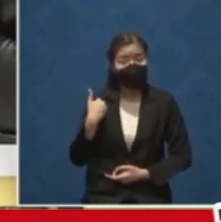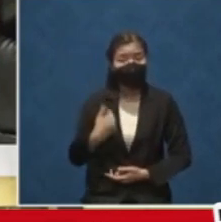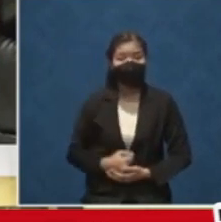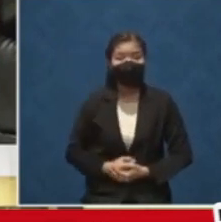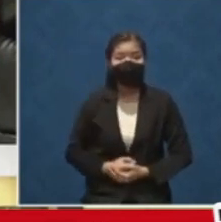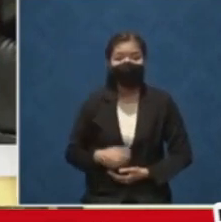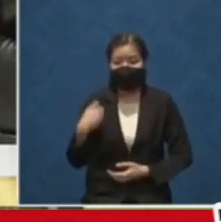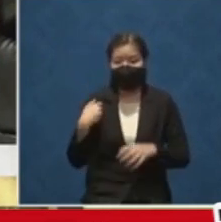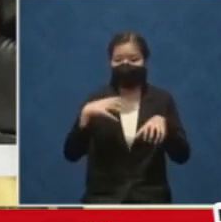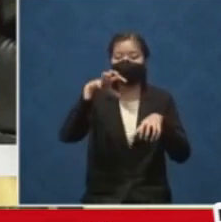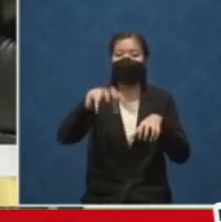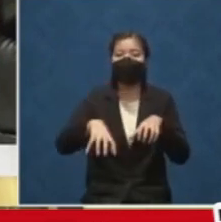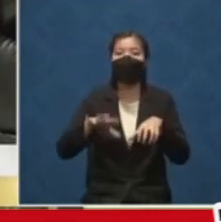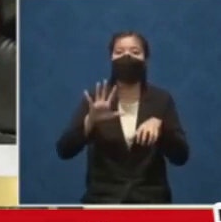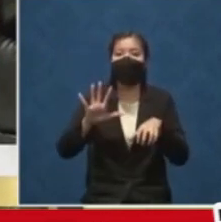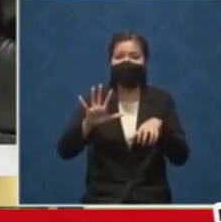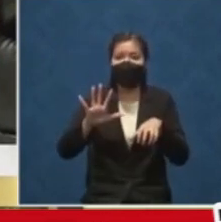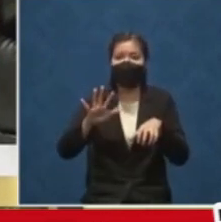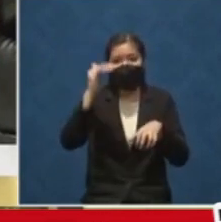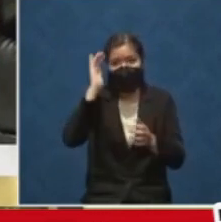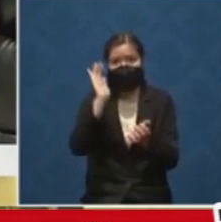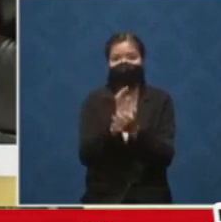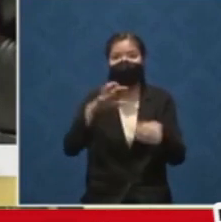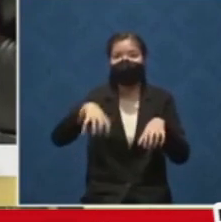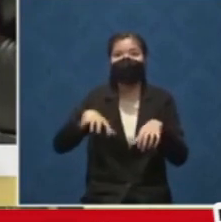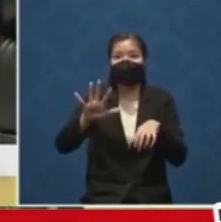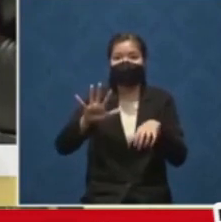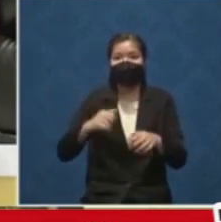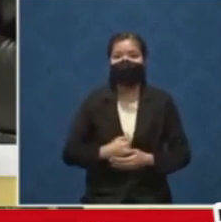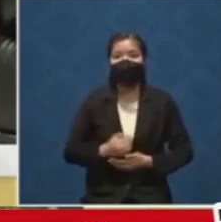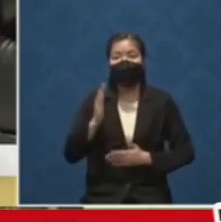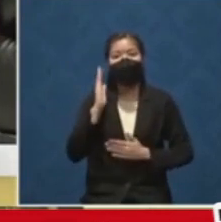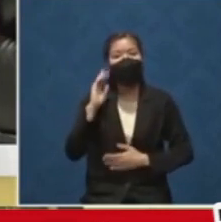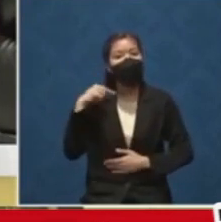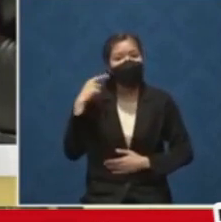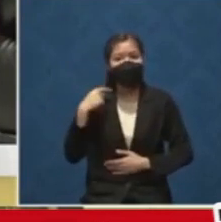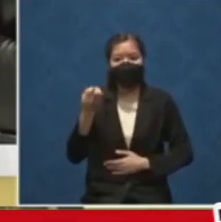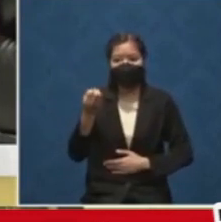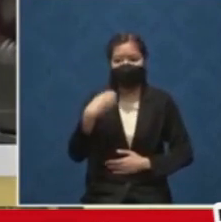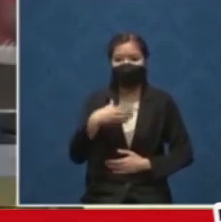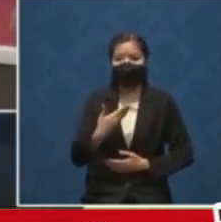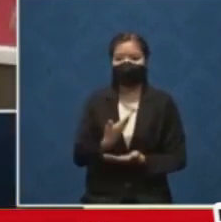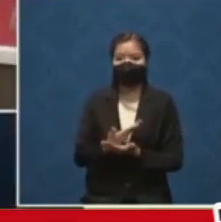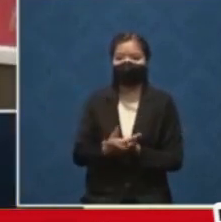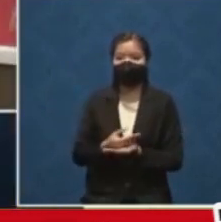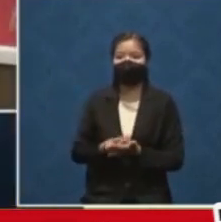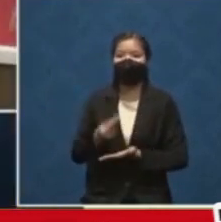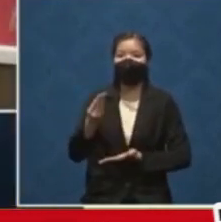มีเด็ผู้หิงคนหนึ่งบอกมาใหสัมภาษณ์ว่ามีถูกเรียกรบเงิน 4 แสน 2